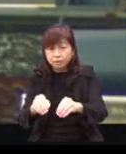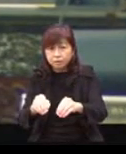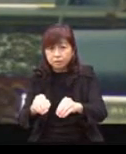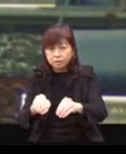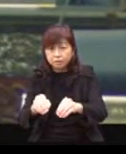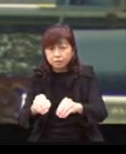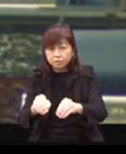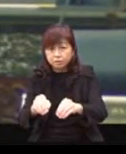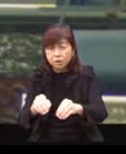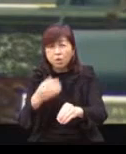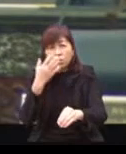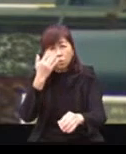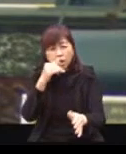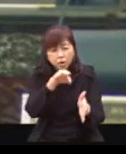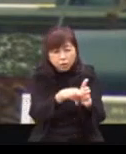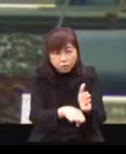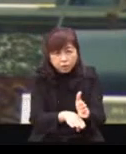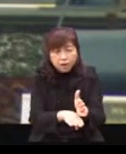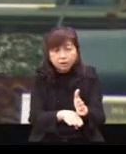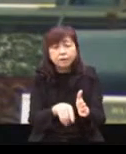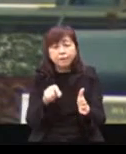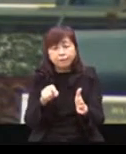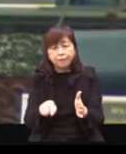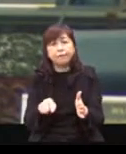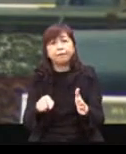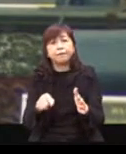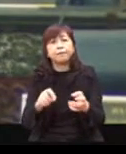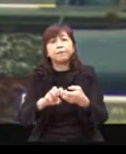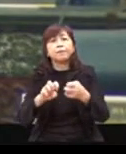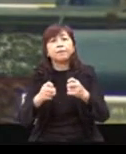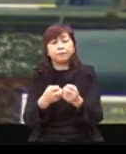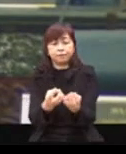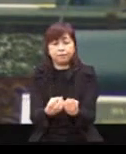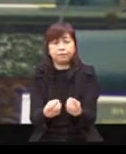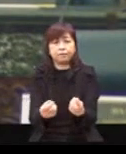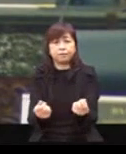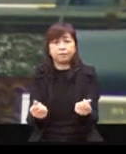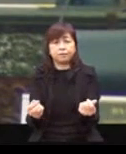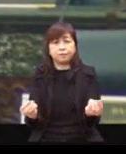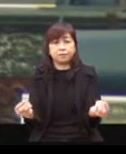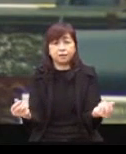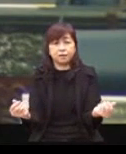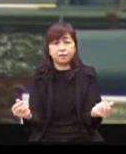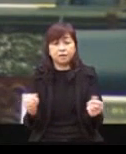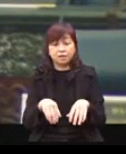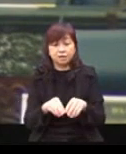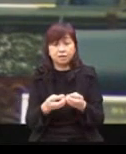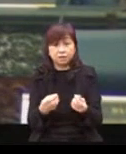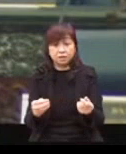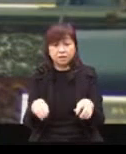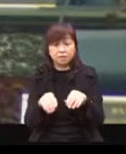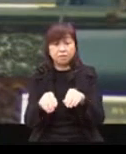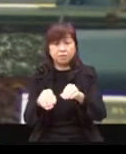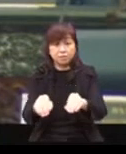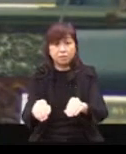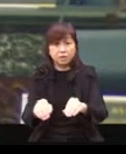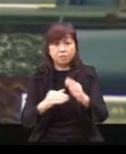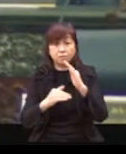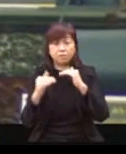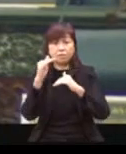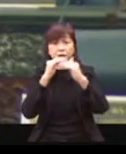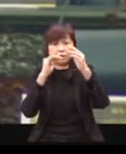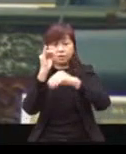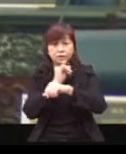kekurangan tanah dan itu adalah disebabkan oleh antara lainnya penukaran tanah-tanah pertanian kepada pembangunan dan industri